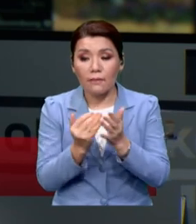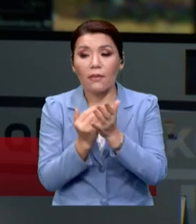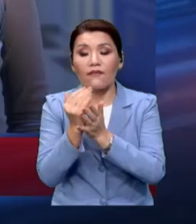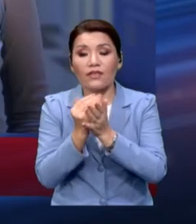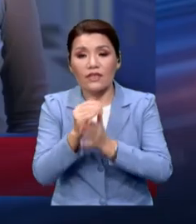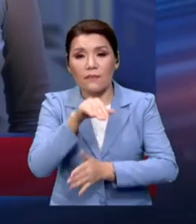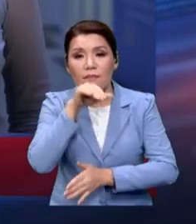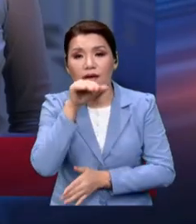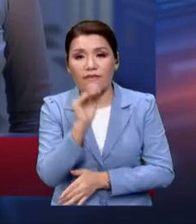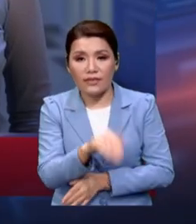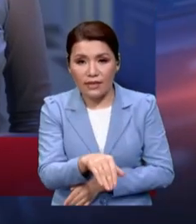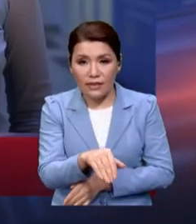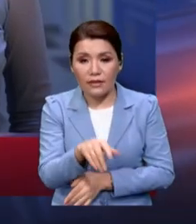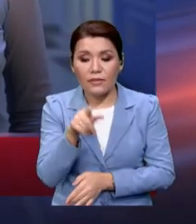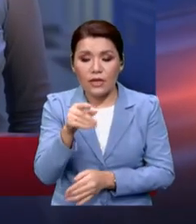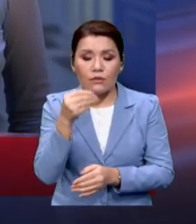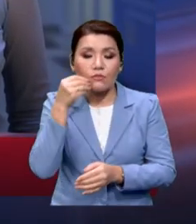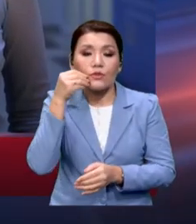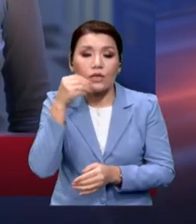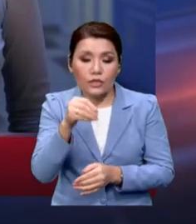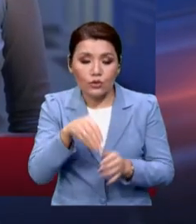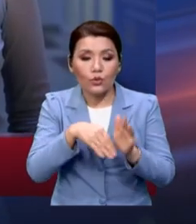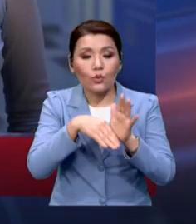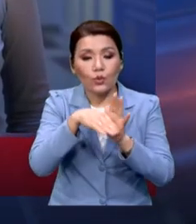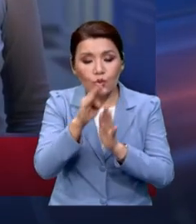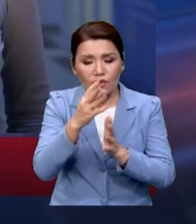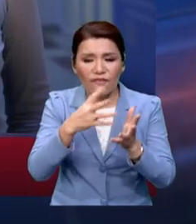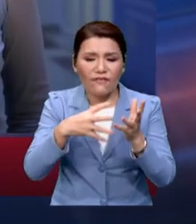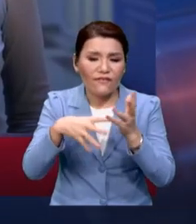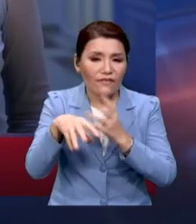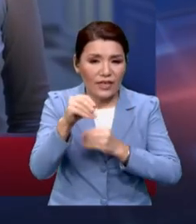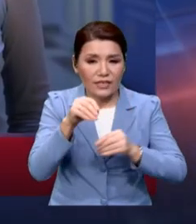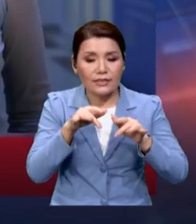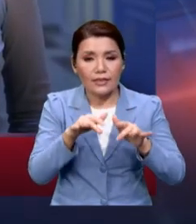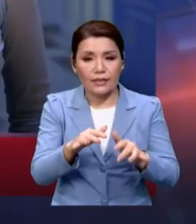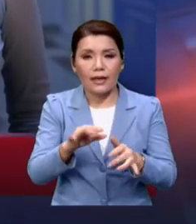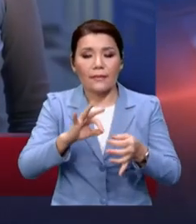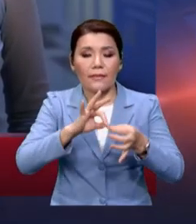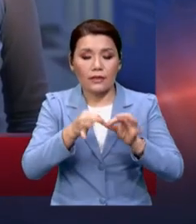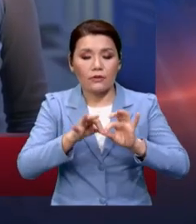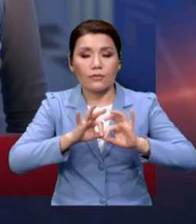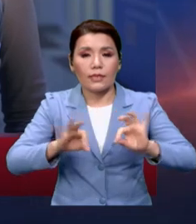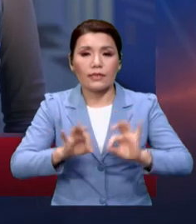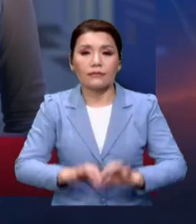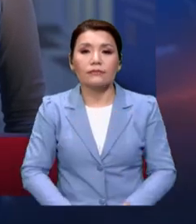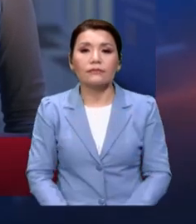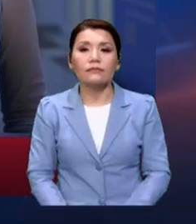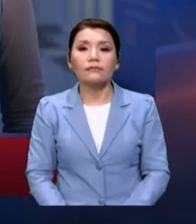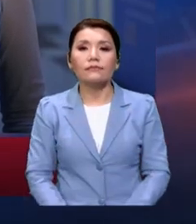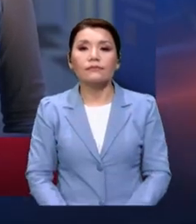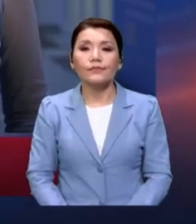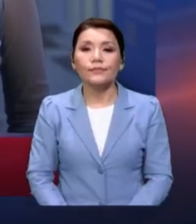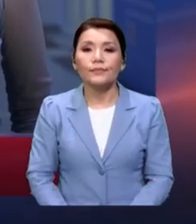повысить профессионализм и качественно улучшить весь аппарат. Подробнее расскажет Ботагөз Марабаева.